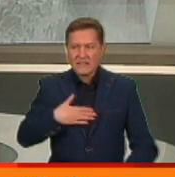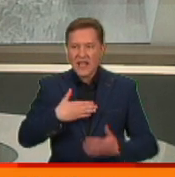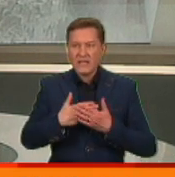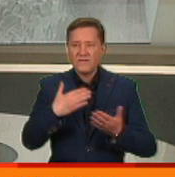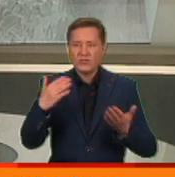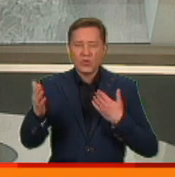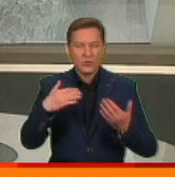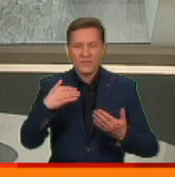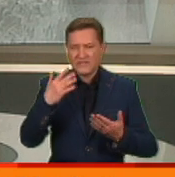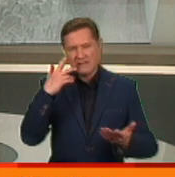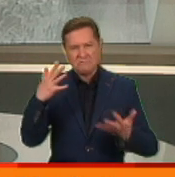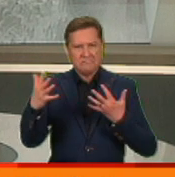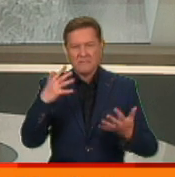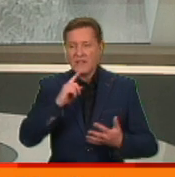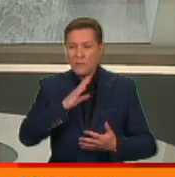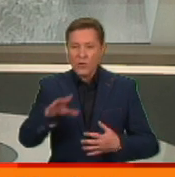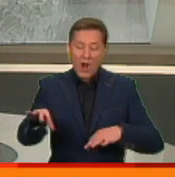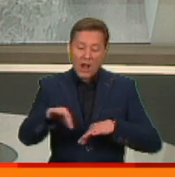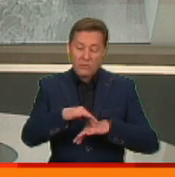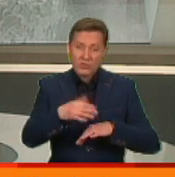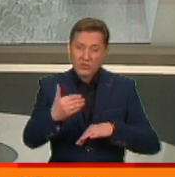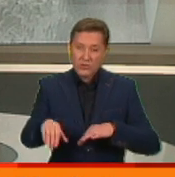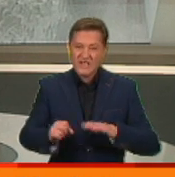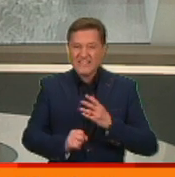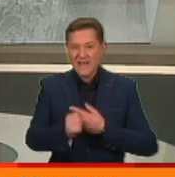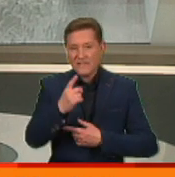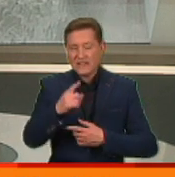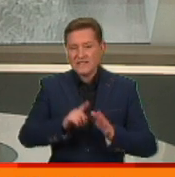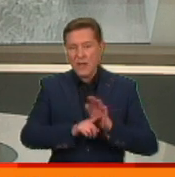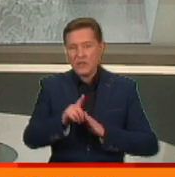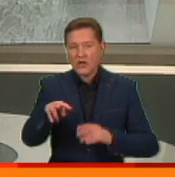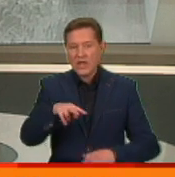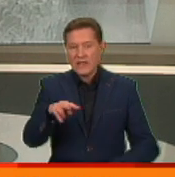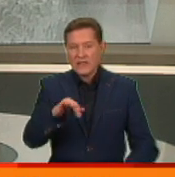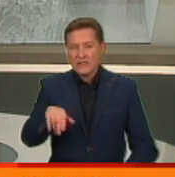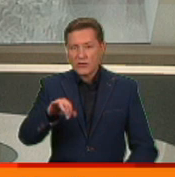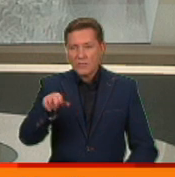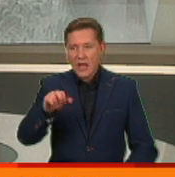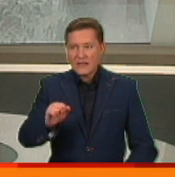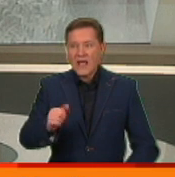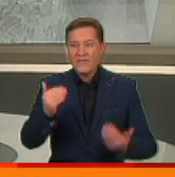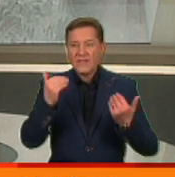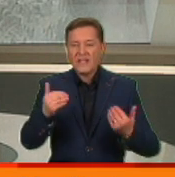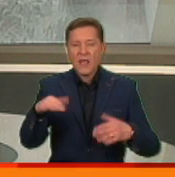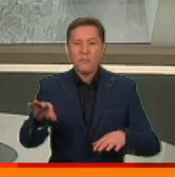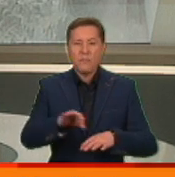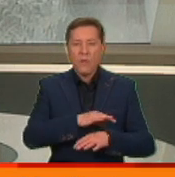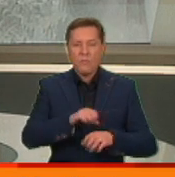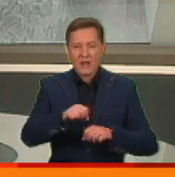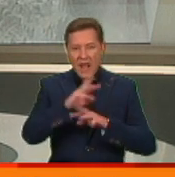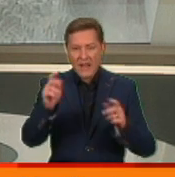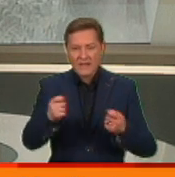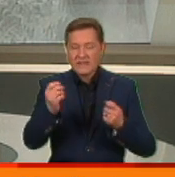вони не виставляли на показ, але каблучка на пальців джамали з'явилася на початку листопада. Нині вони побралися. Все відбувалося